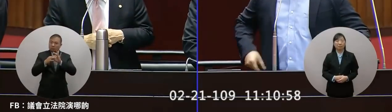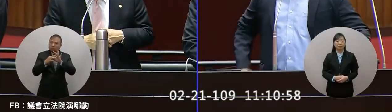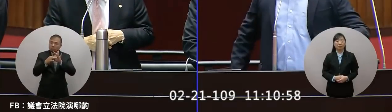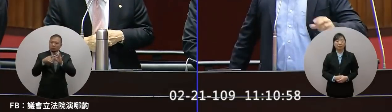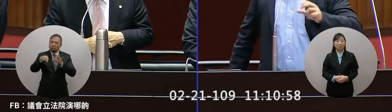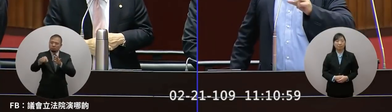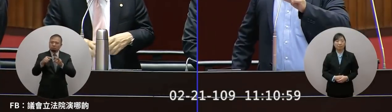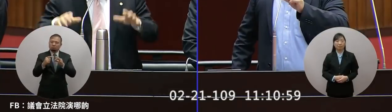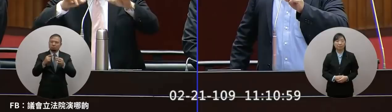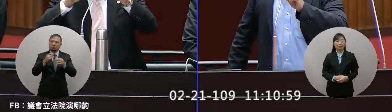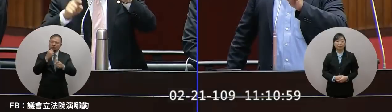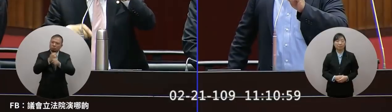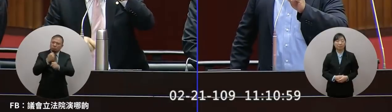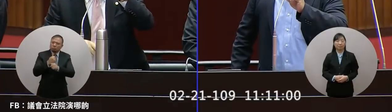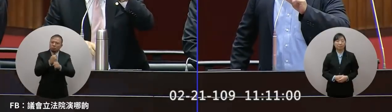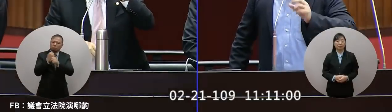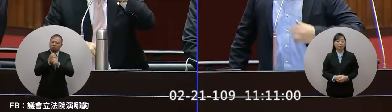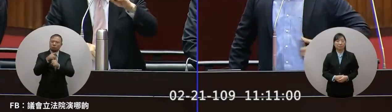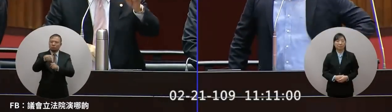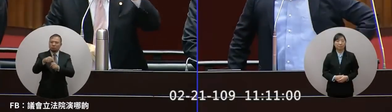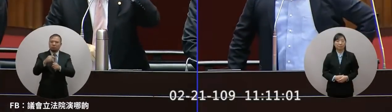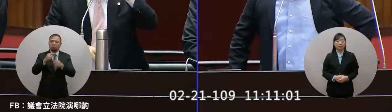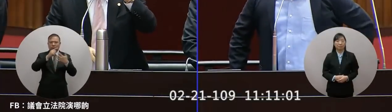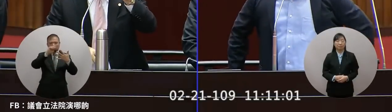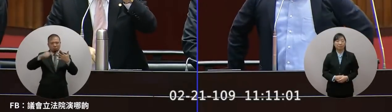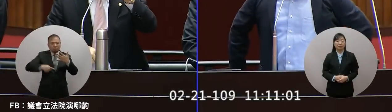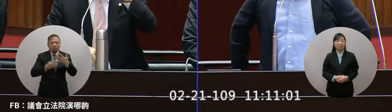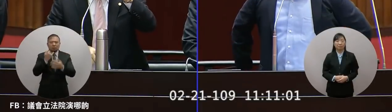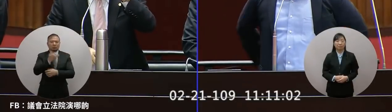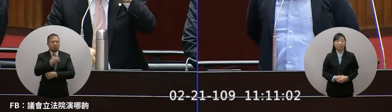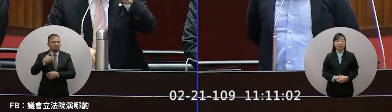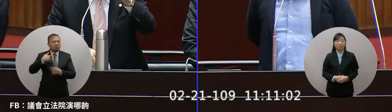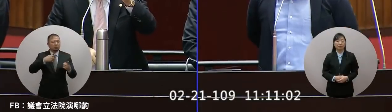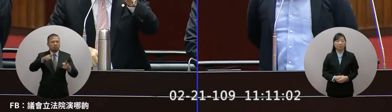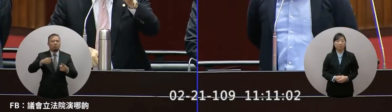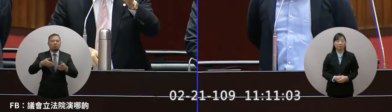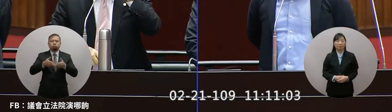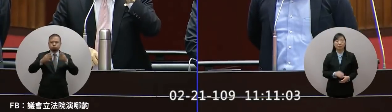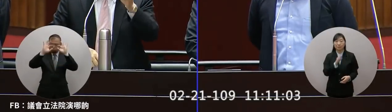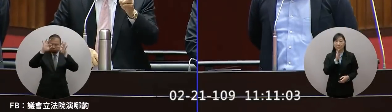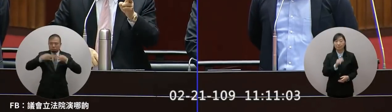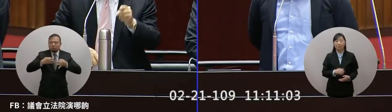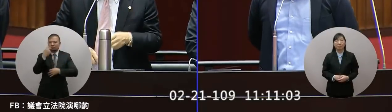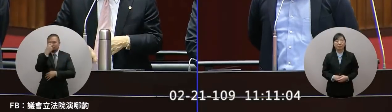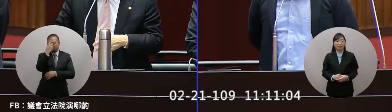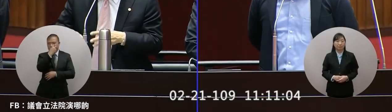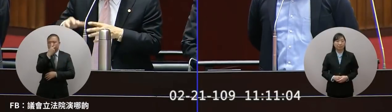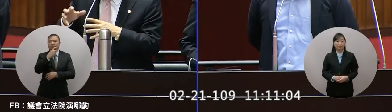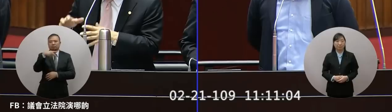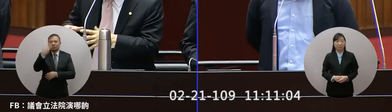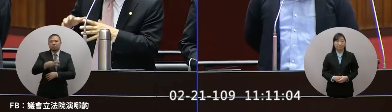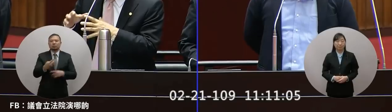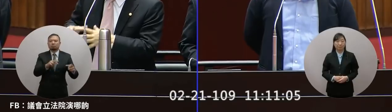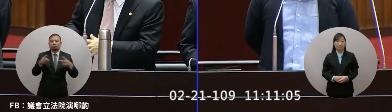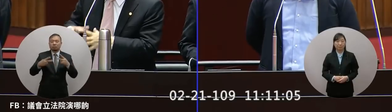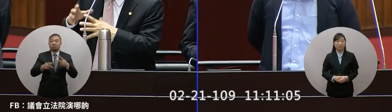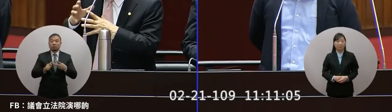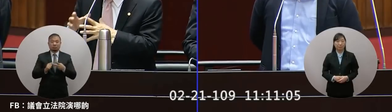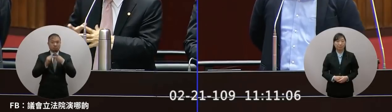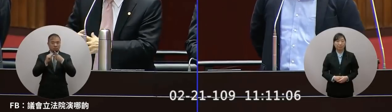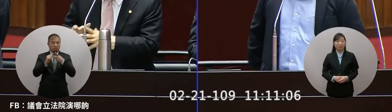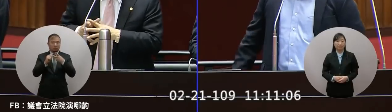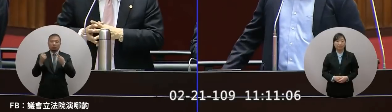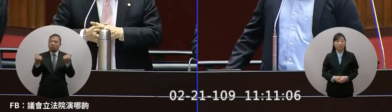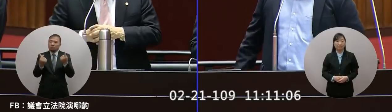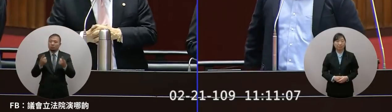有未尽之处？我们这个应该整个来盘点检讨。第一点，第二点，对于真正从事